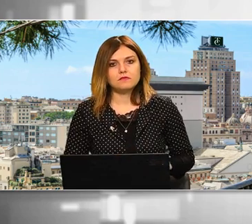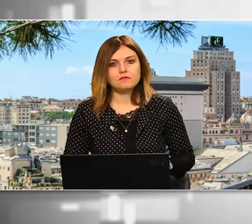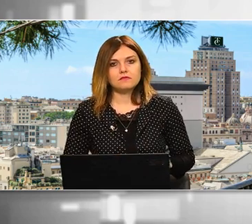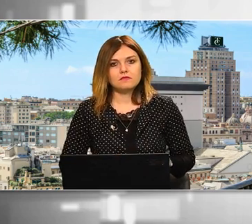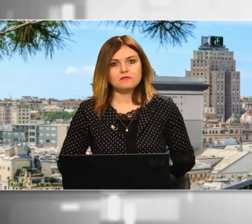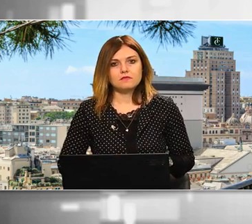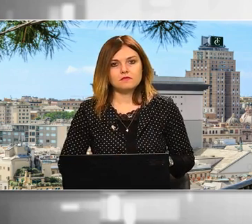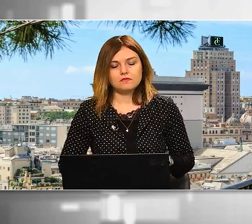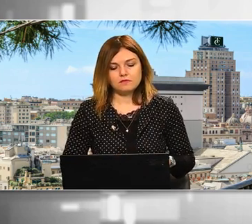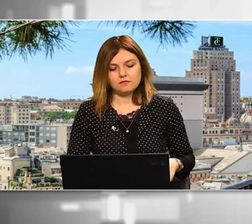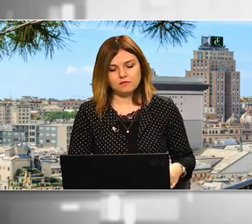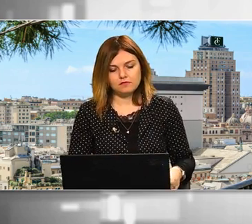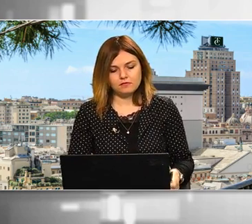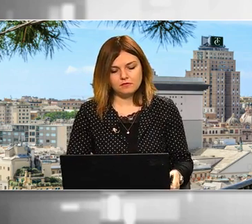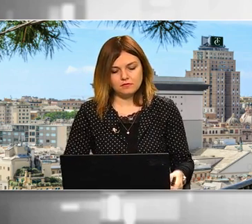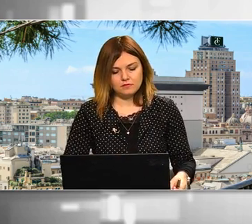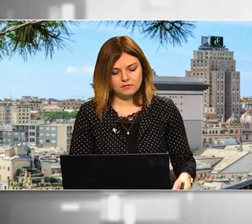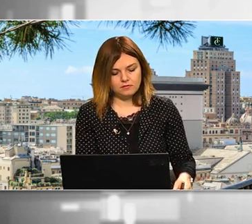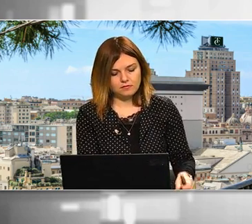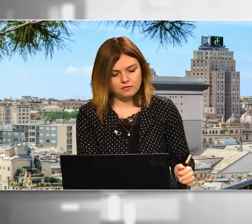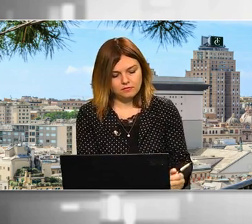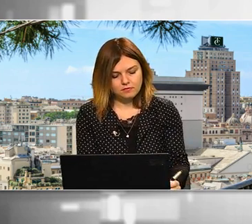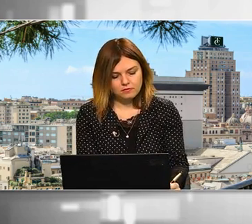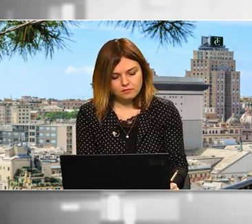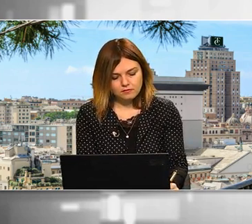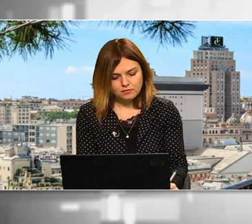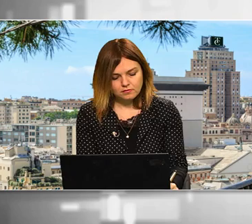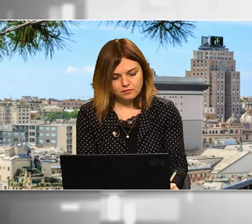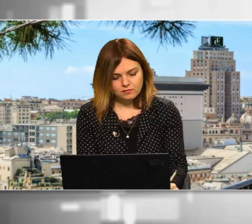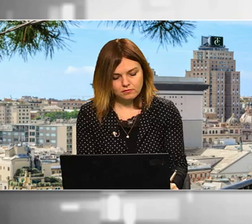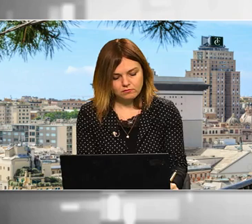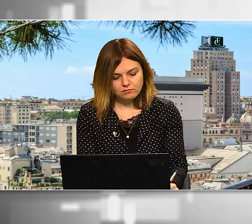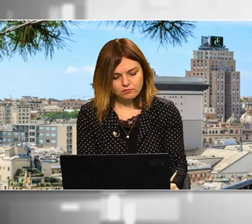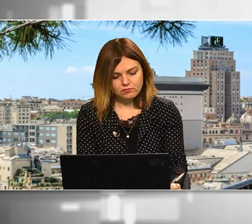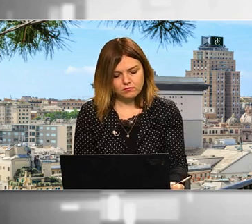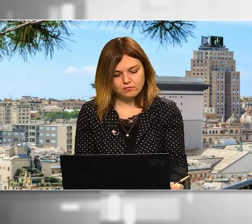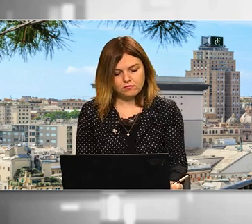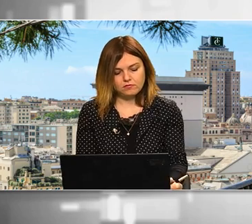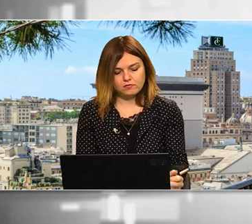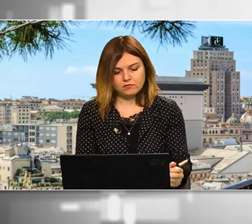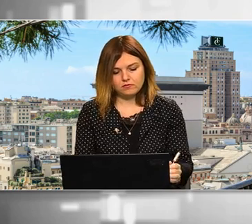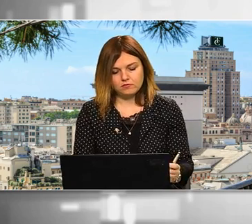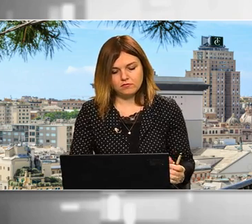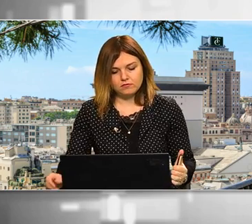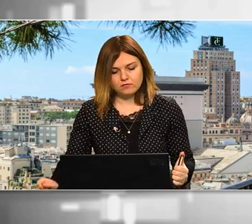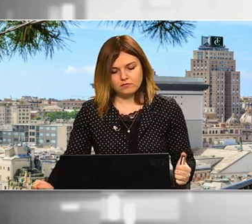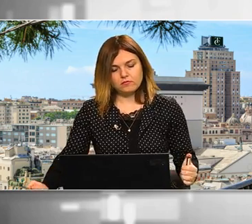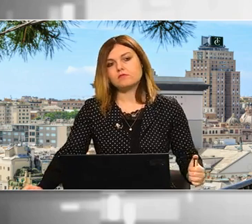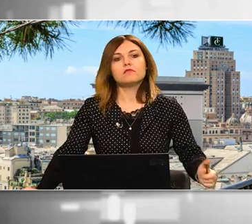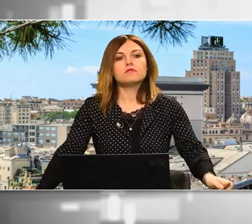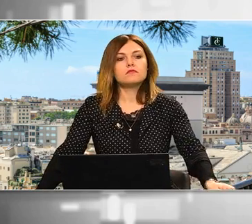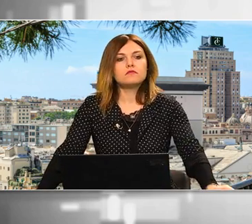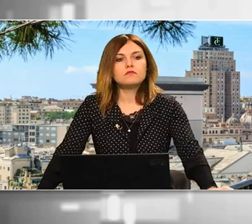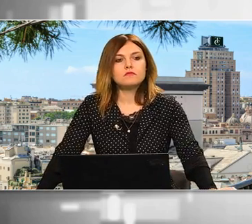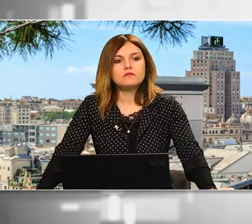provinciale ho vissuto tanti congressi e credo che vadano tutelati rispetto alle volontà di qualcuno che